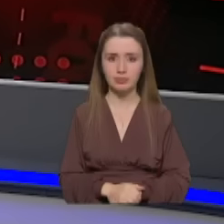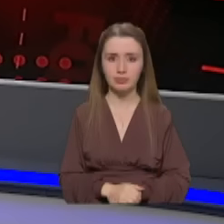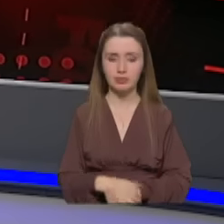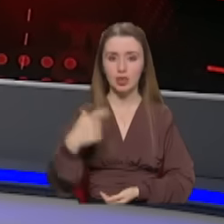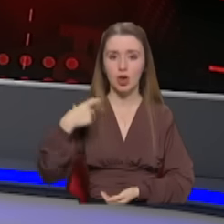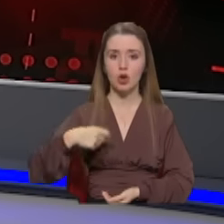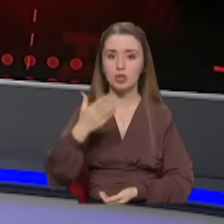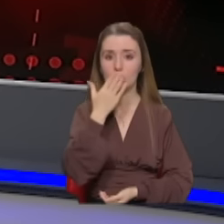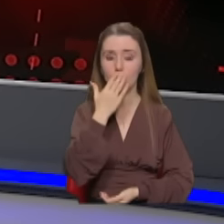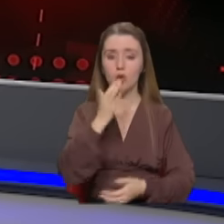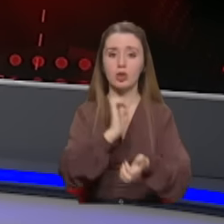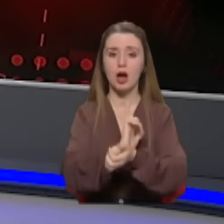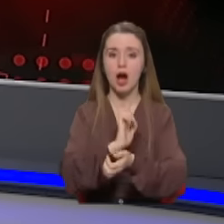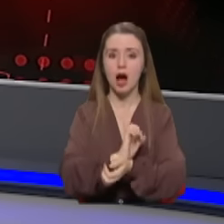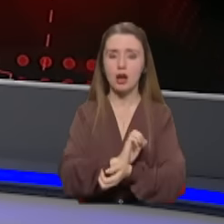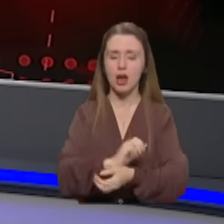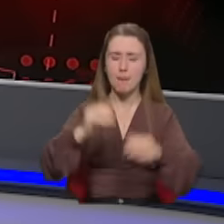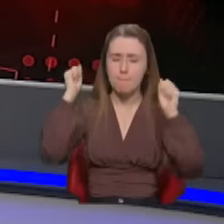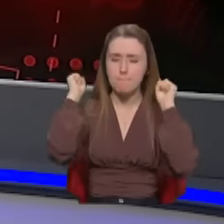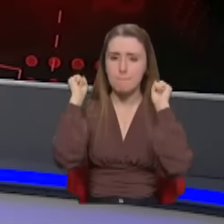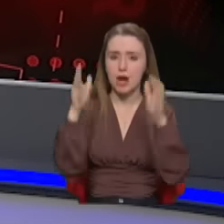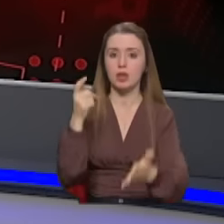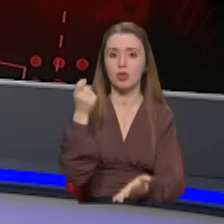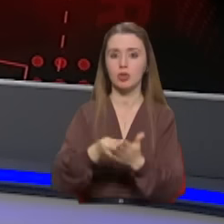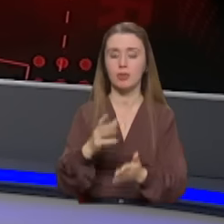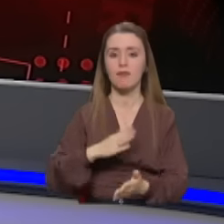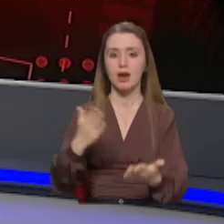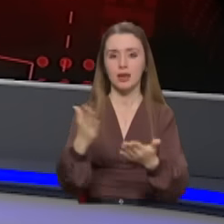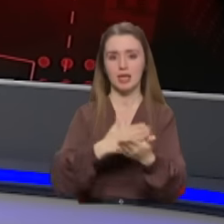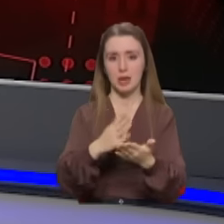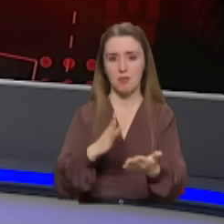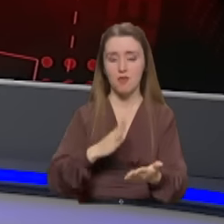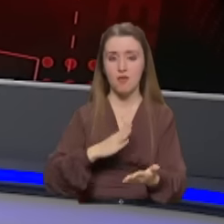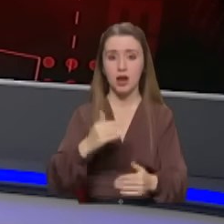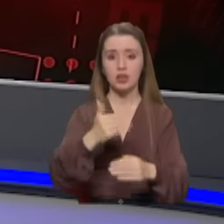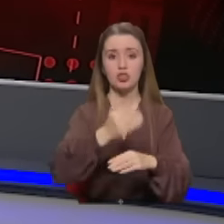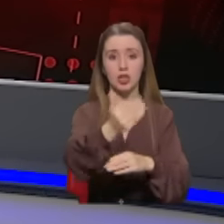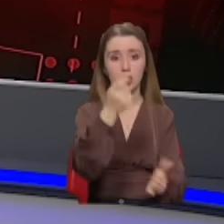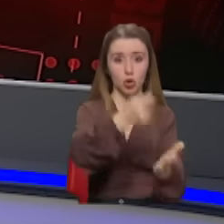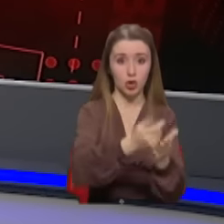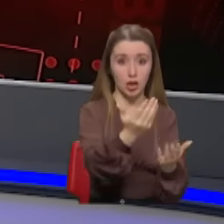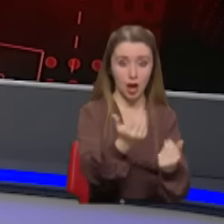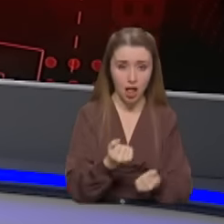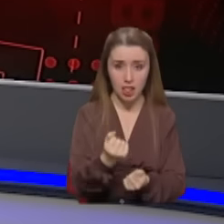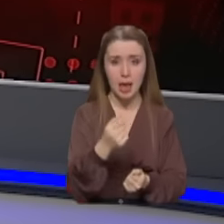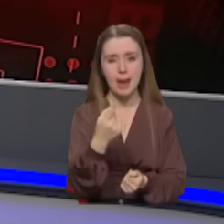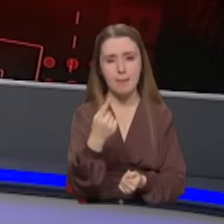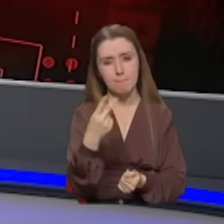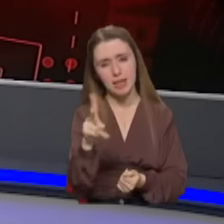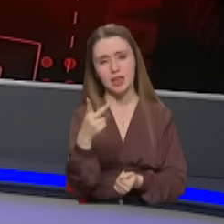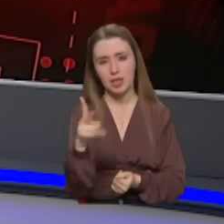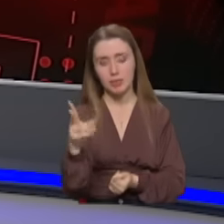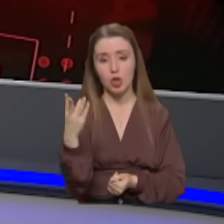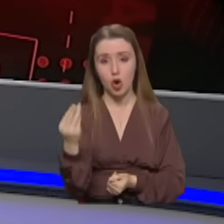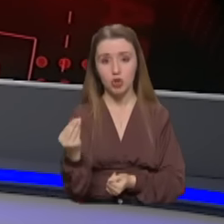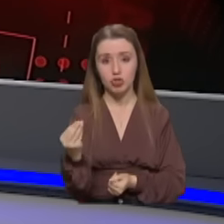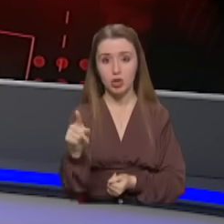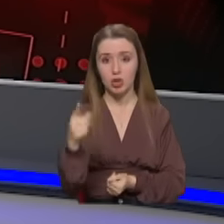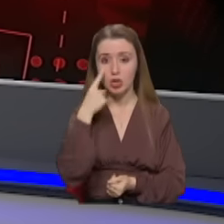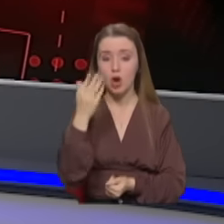Özel okulların veliye yüklediği fahiş ödemelerden biri de kitap parası. Dışarıdan satın alınsa birkaç bin liraya mal olacak